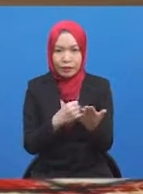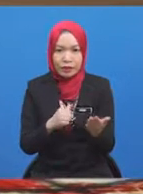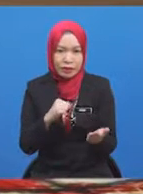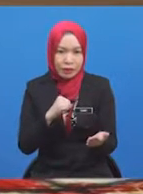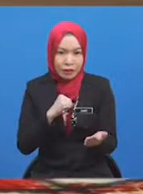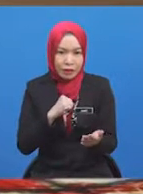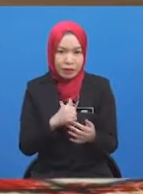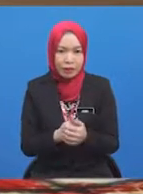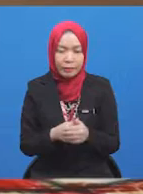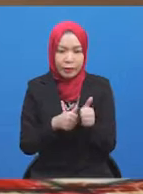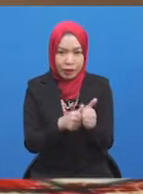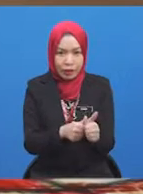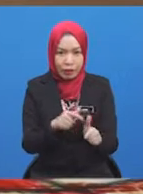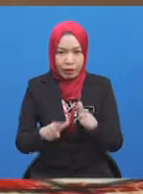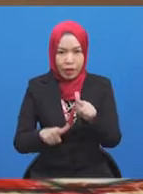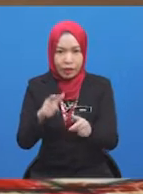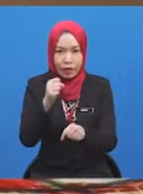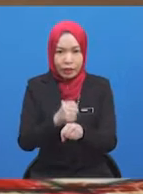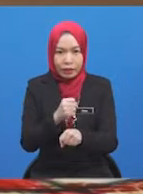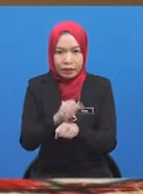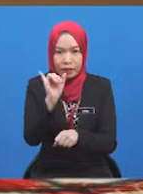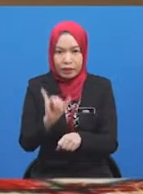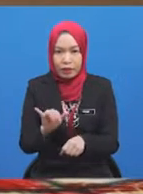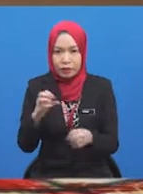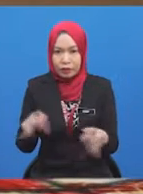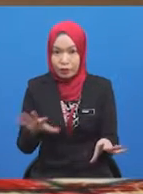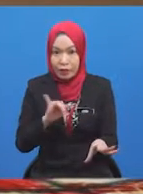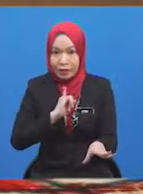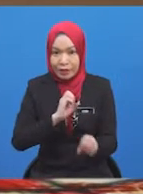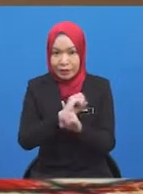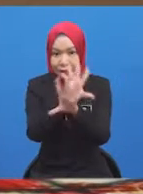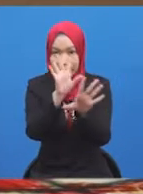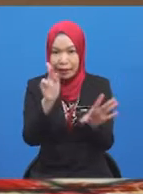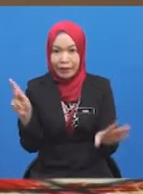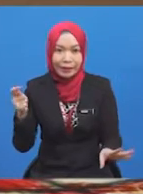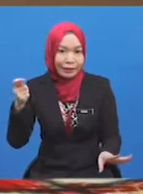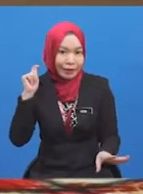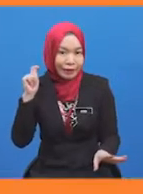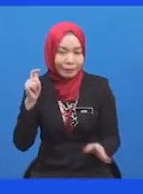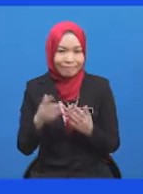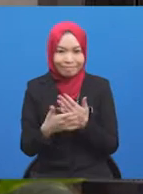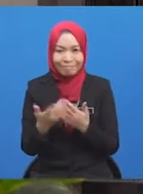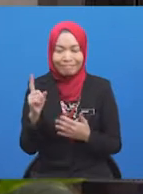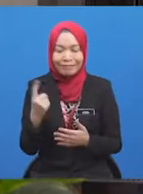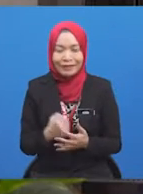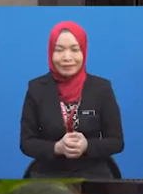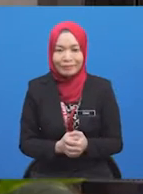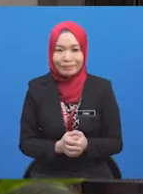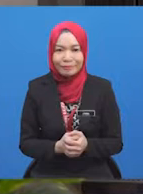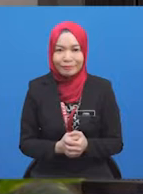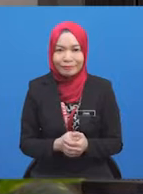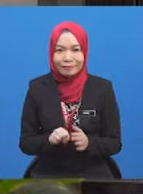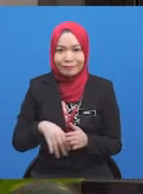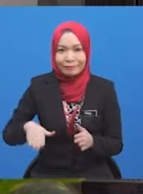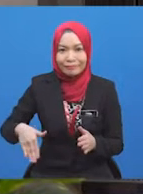sendiri mengikut langkah kerja yang cikgu terangkan tadi. Mudah bukan? Sebelum kita